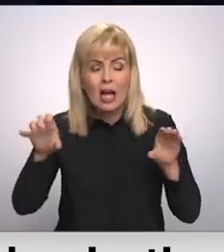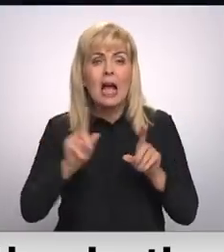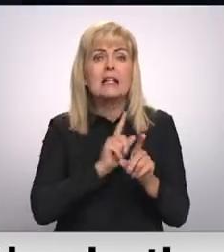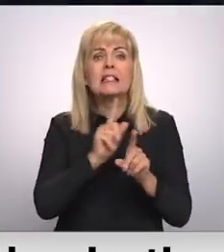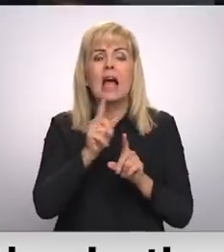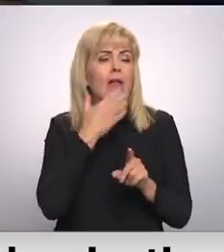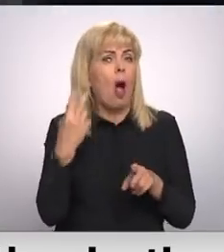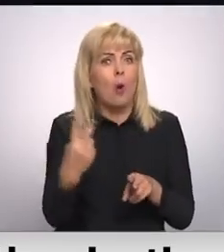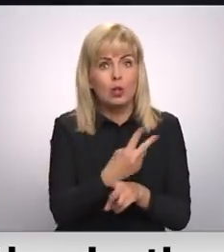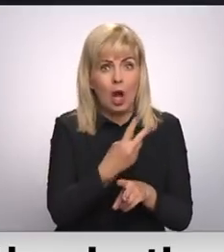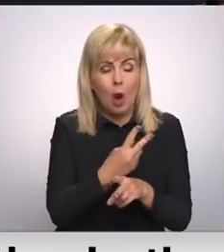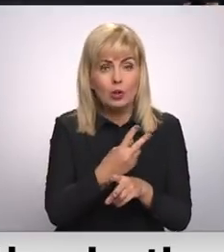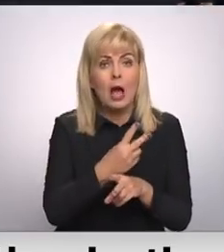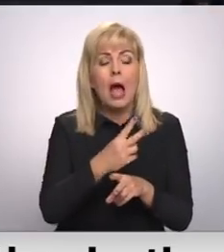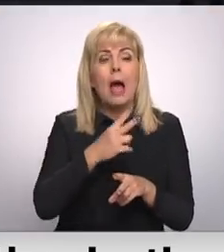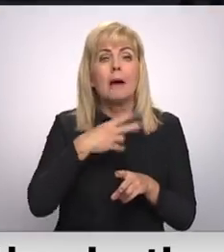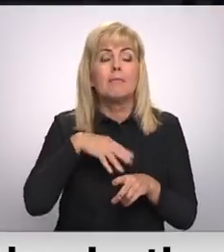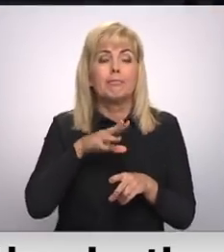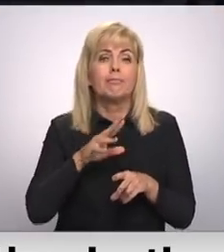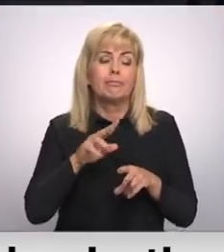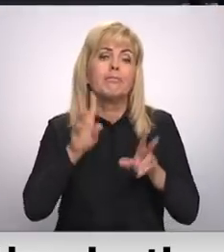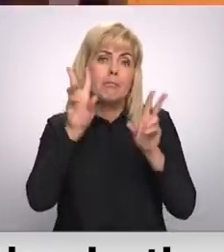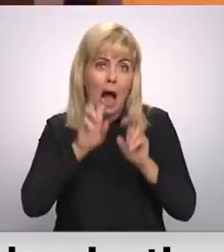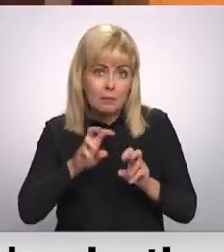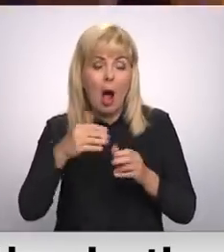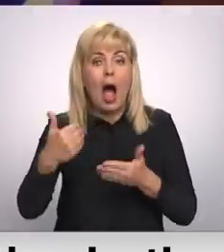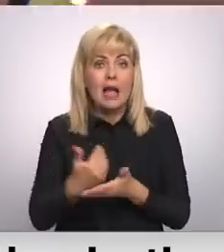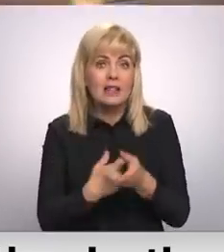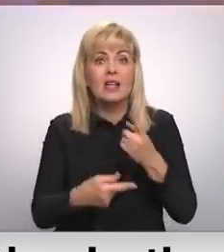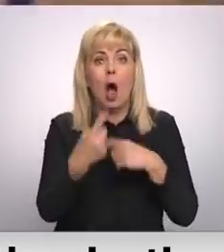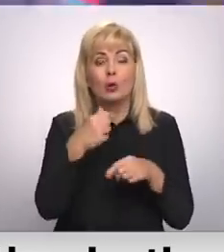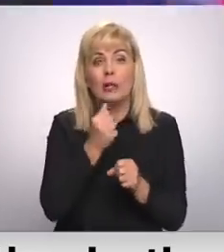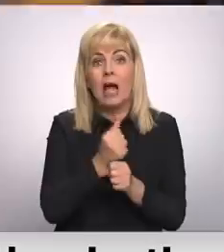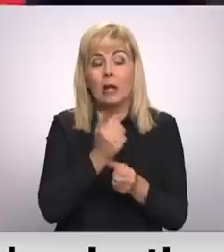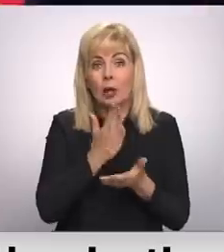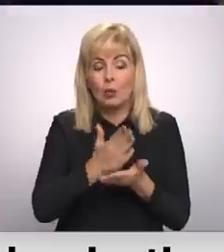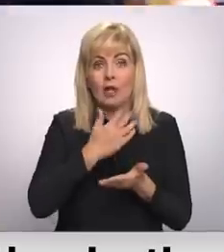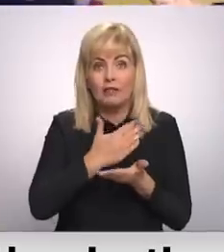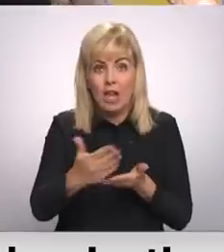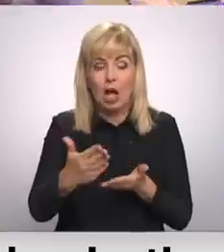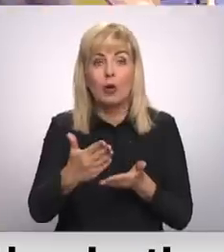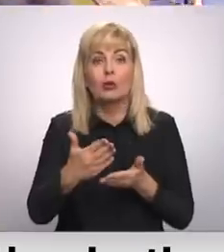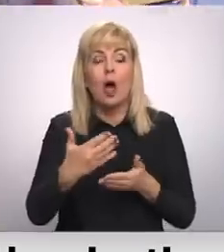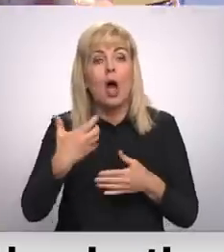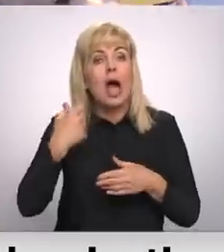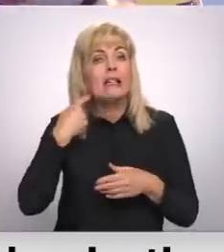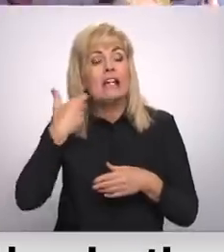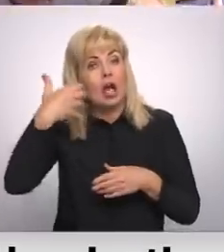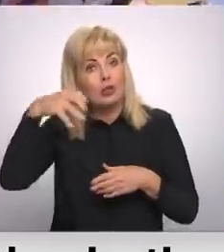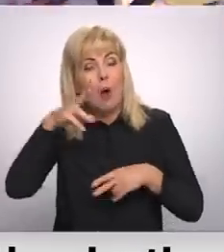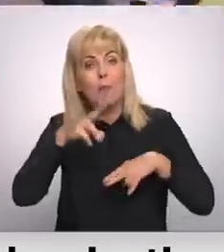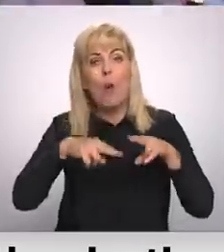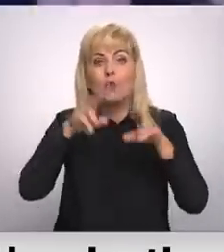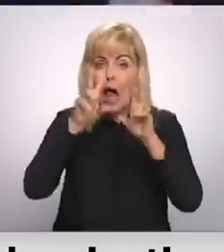nav traucējis un pēc nelielas pārbaudes tā atjaunota. Darba notikuma vietā turpina Rīgas domes būveksperti, lai novērtētu,